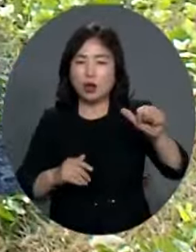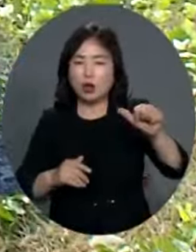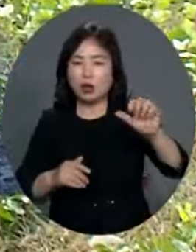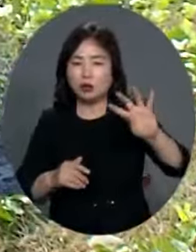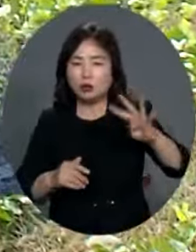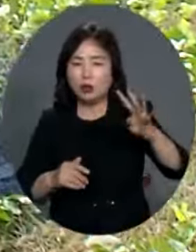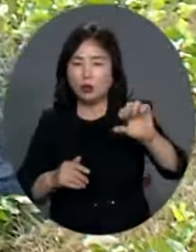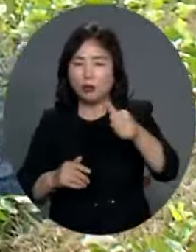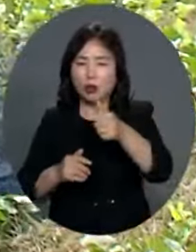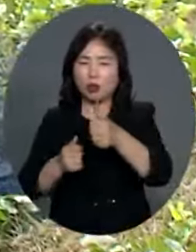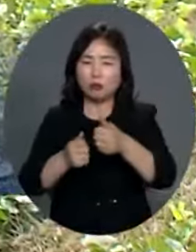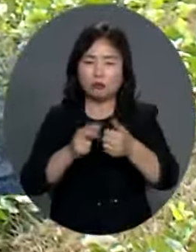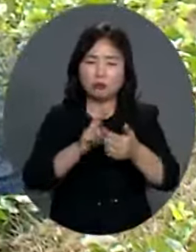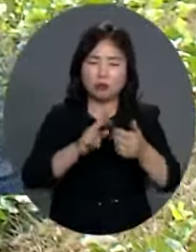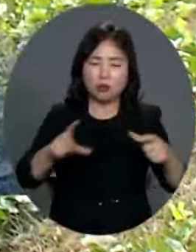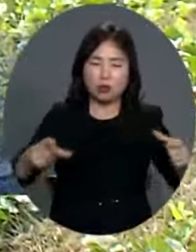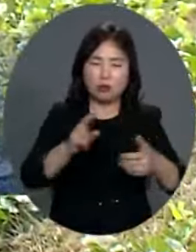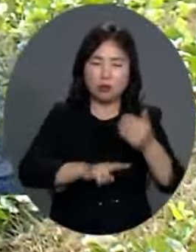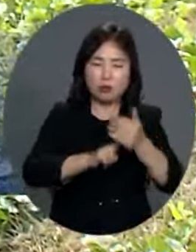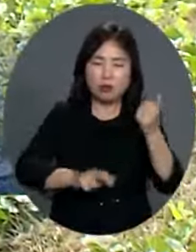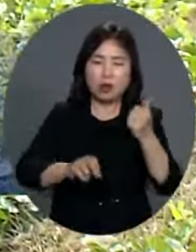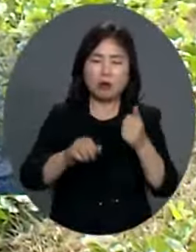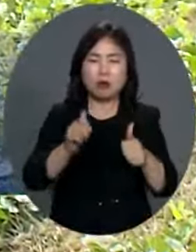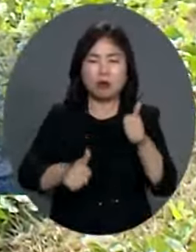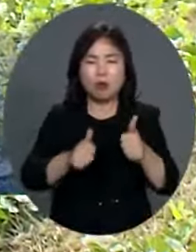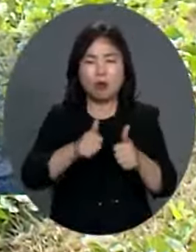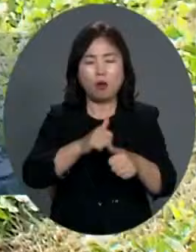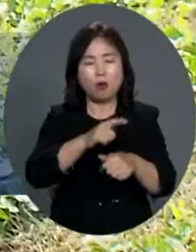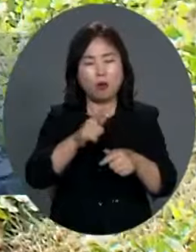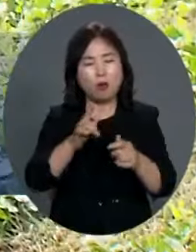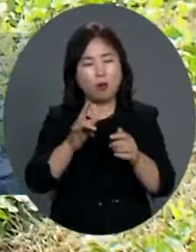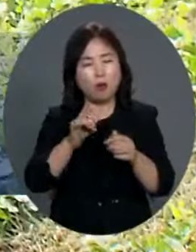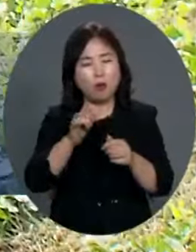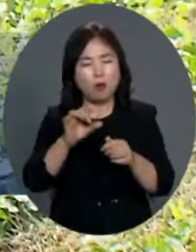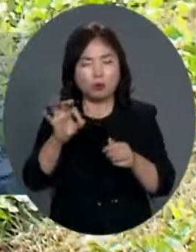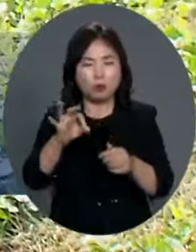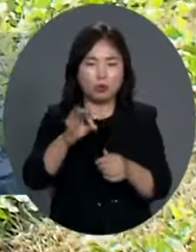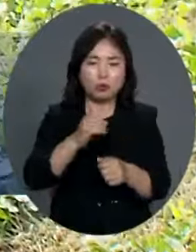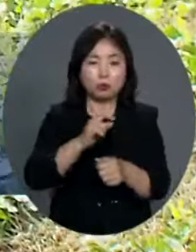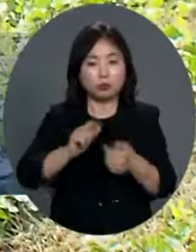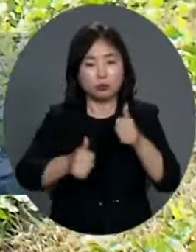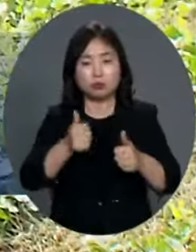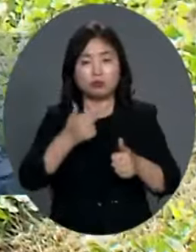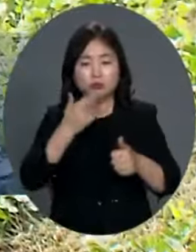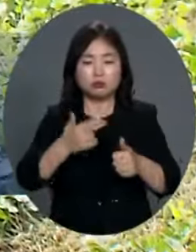현재 가격으로는 완전 경쟁 내지는 완전 오픈되지 않는 가격으로는